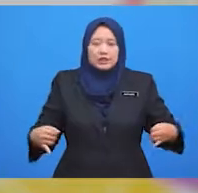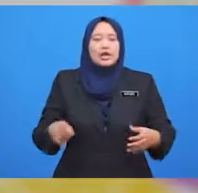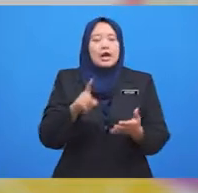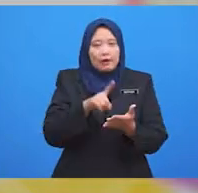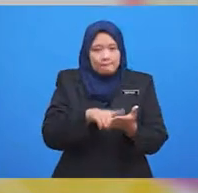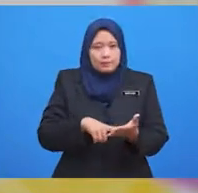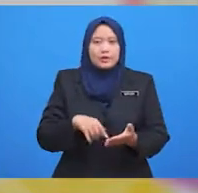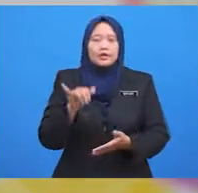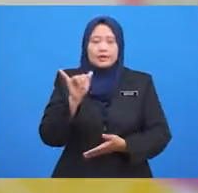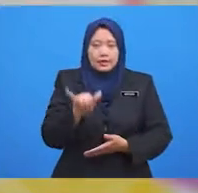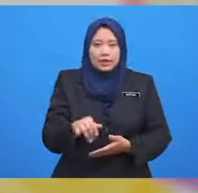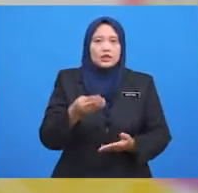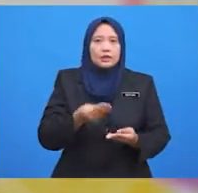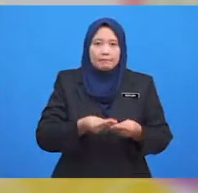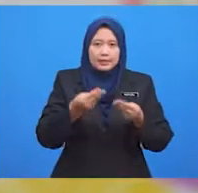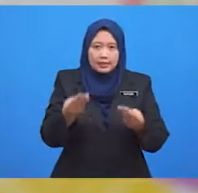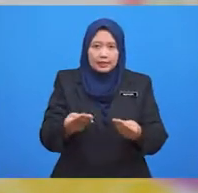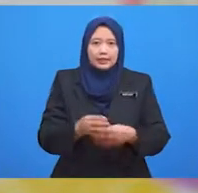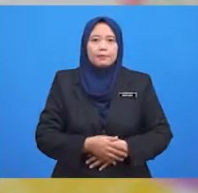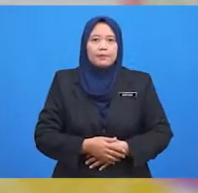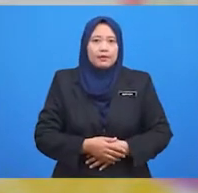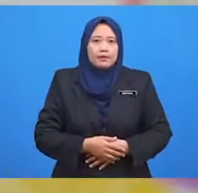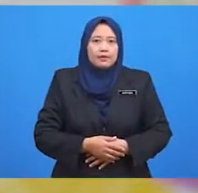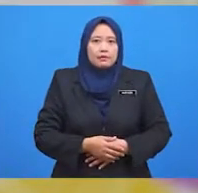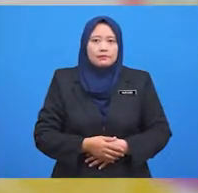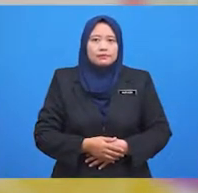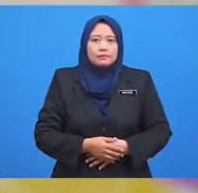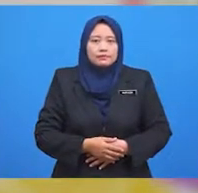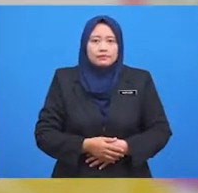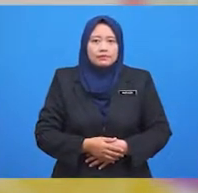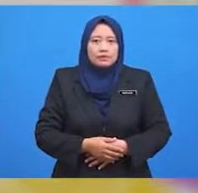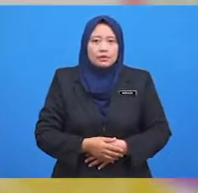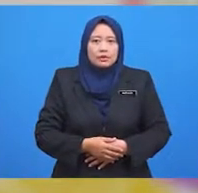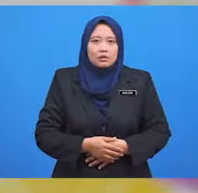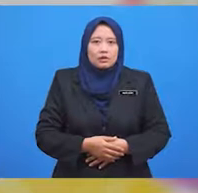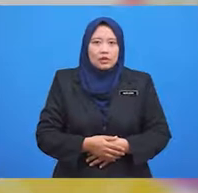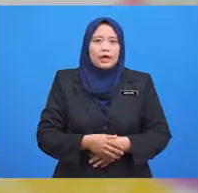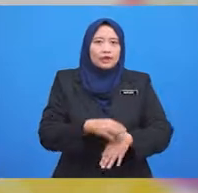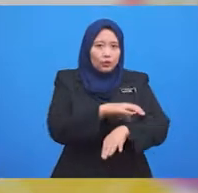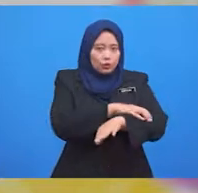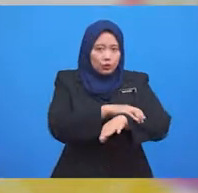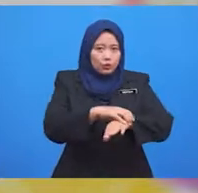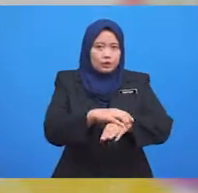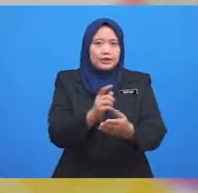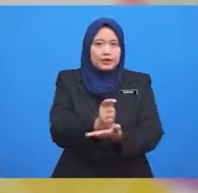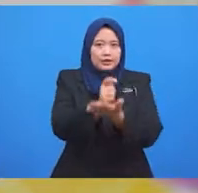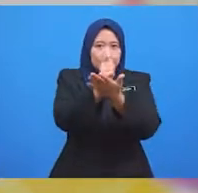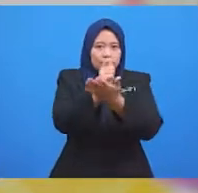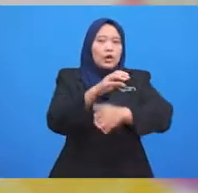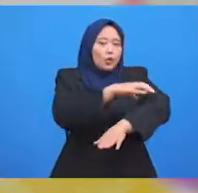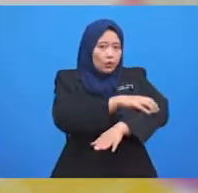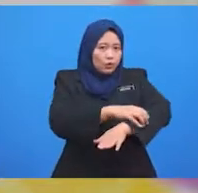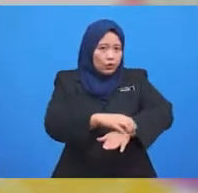tangas, sauna, masker pemutih, urutan terapi, urutan